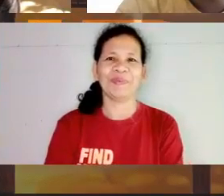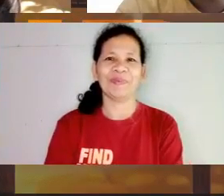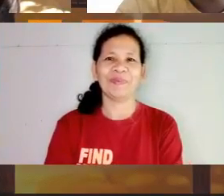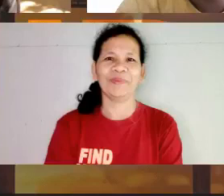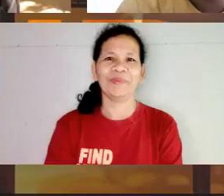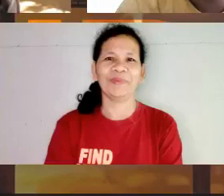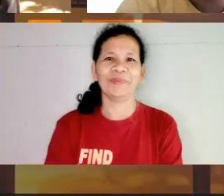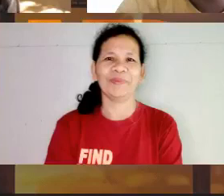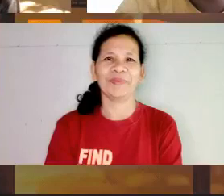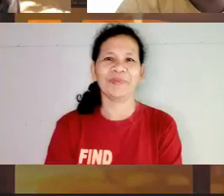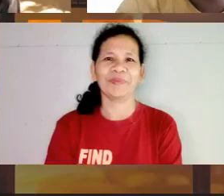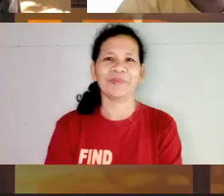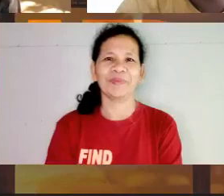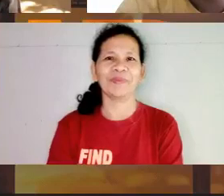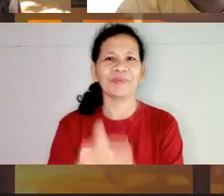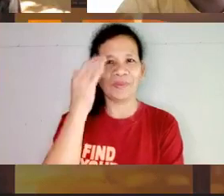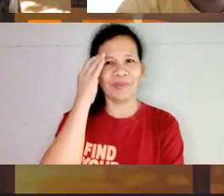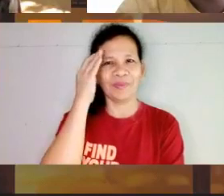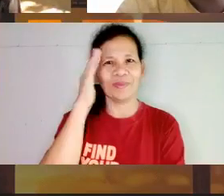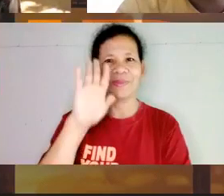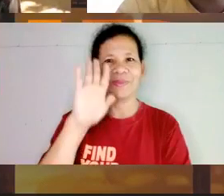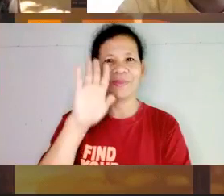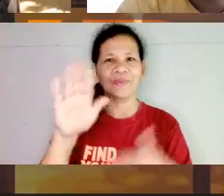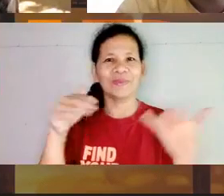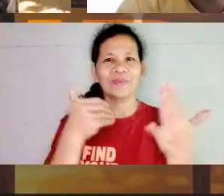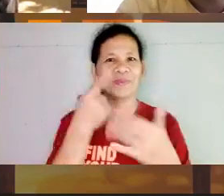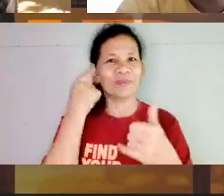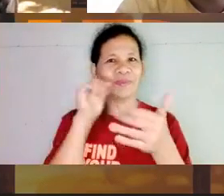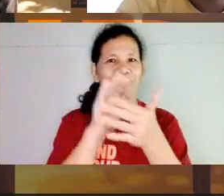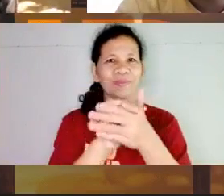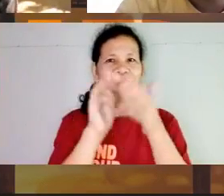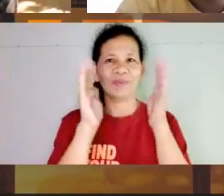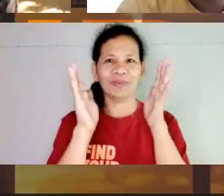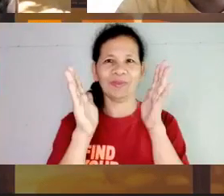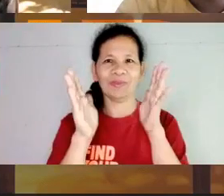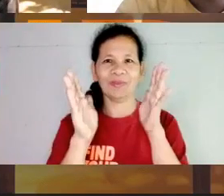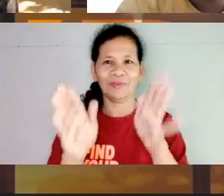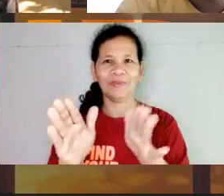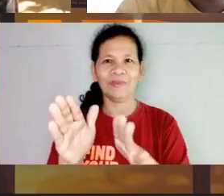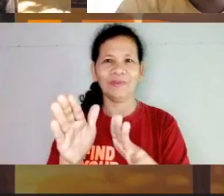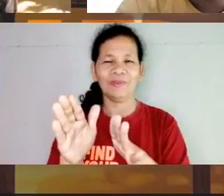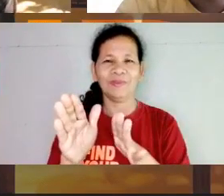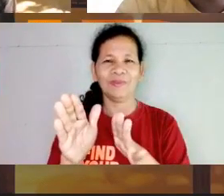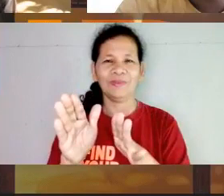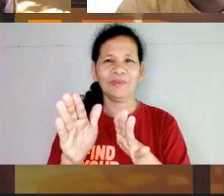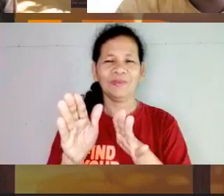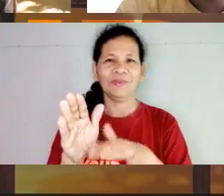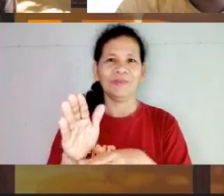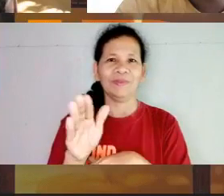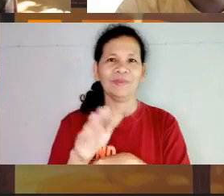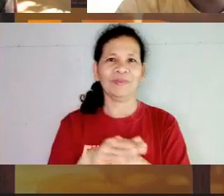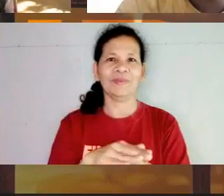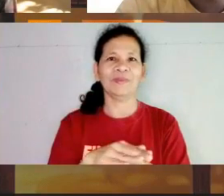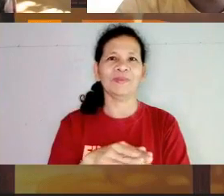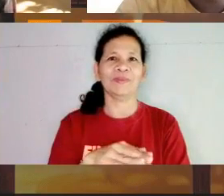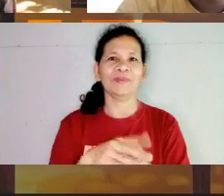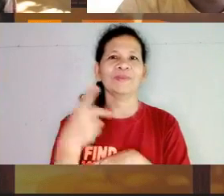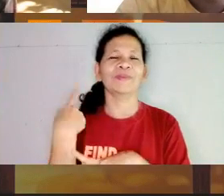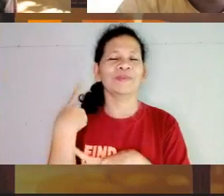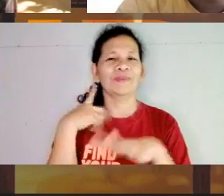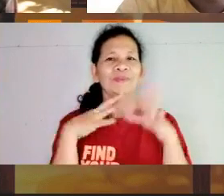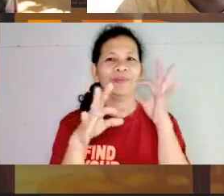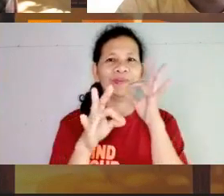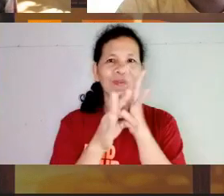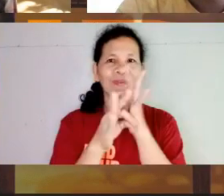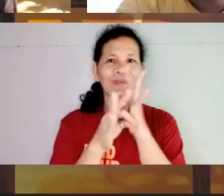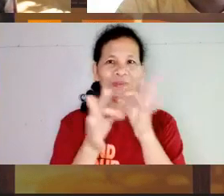niya, alam ko pong lahat tayong mga mananampalataya, Adventist man po hindi, basta may pananalig at tapat